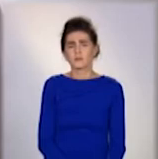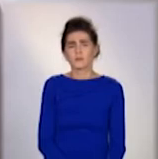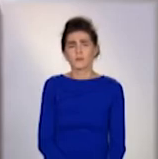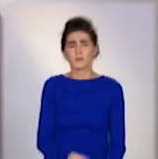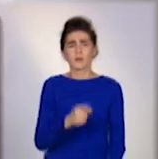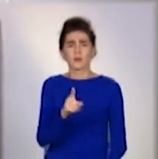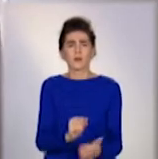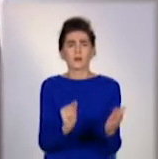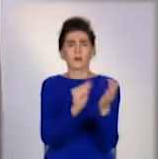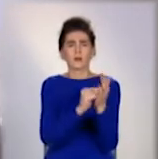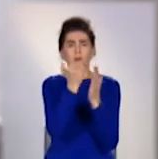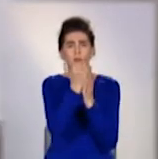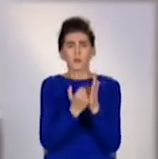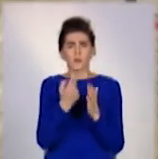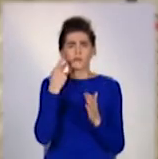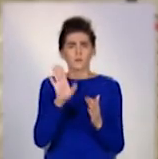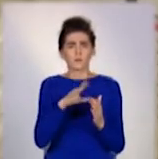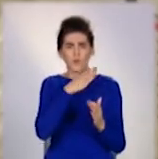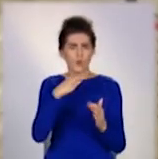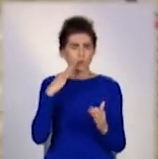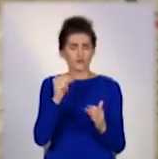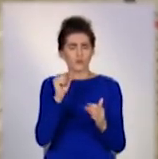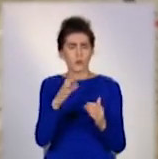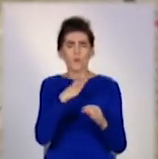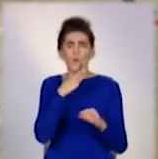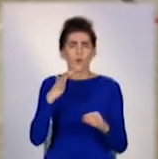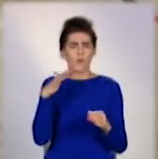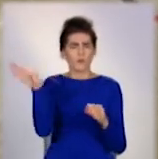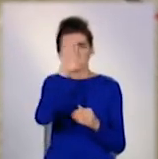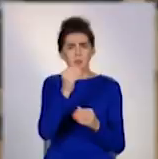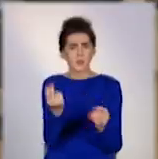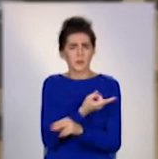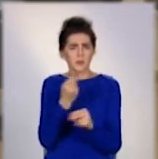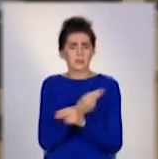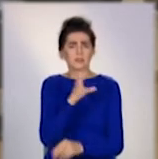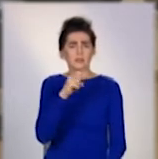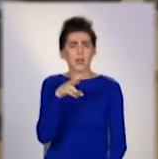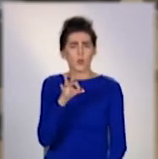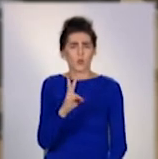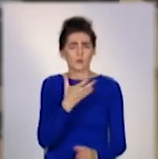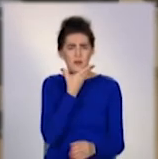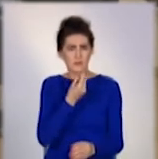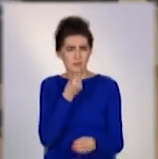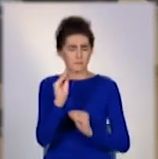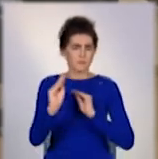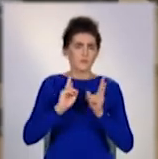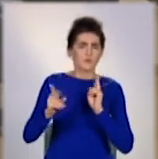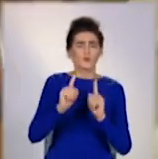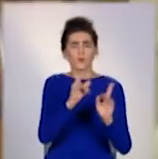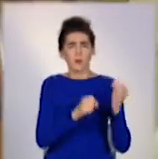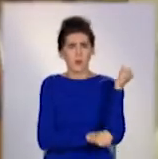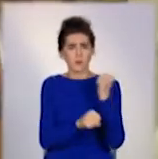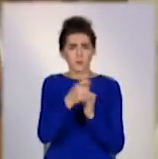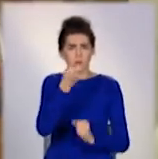вставляється програма, цілий час все обрабатується. Не дорахувалися виручки в одному з салонів краси. Працівники не розуміють, чому